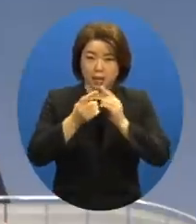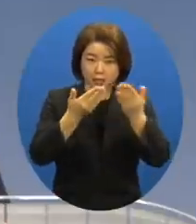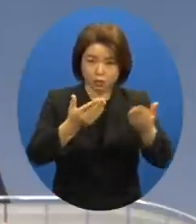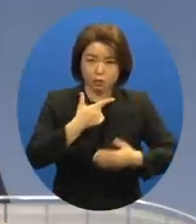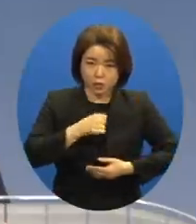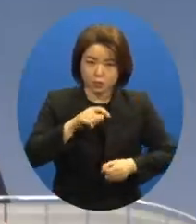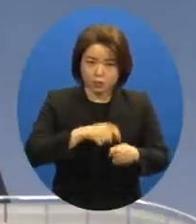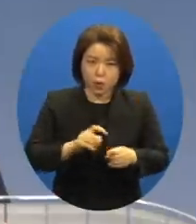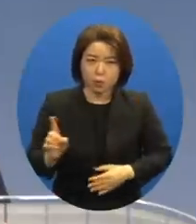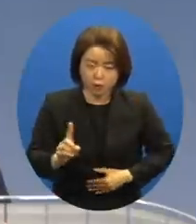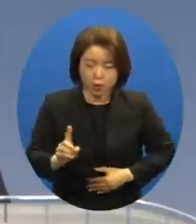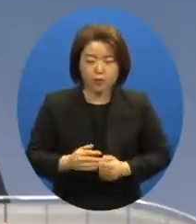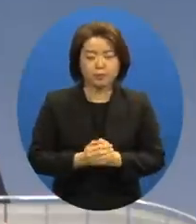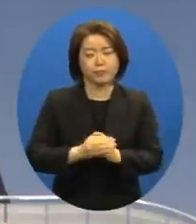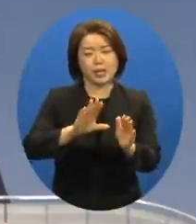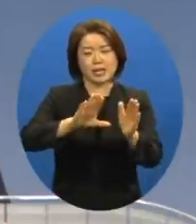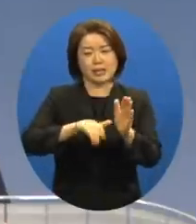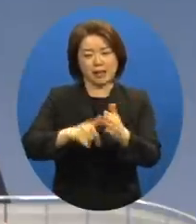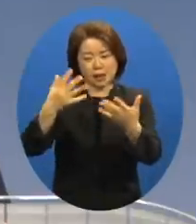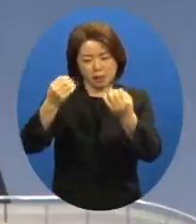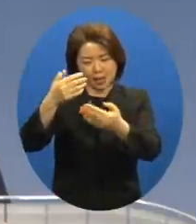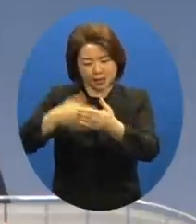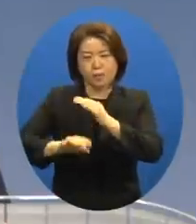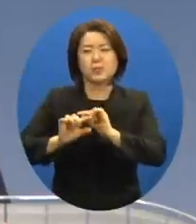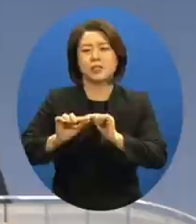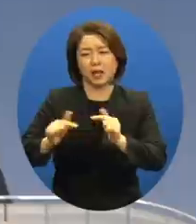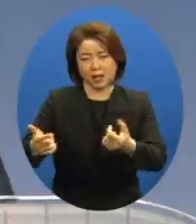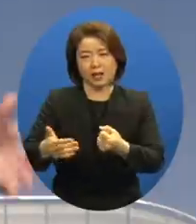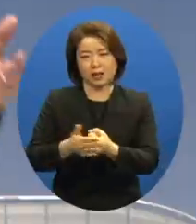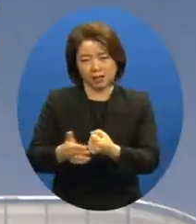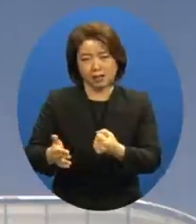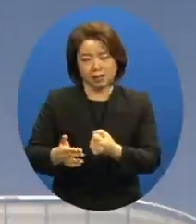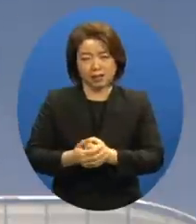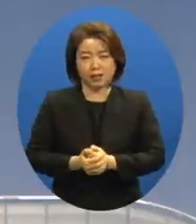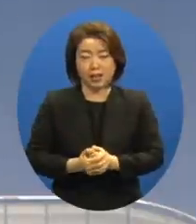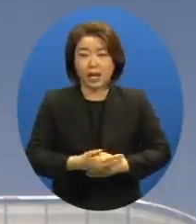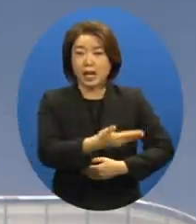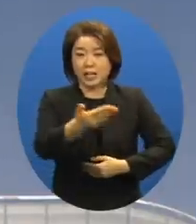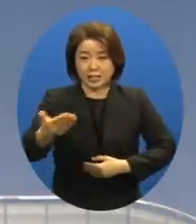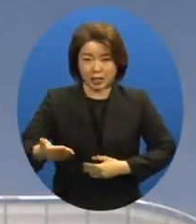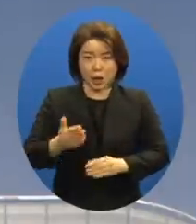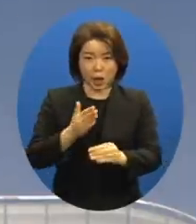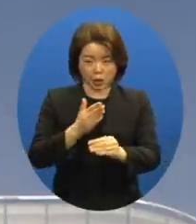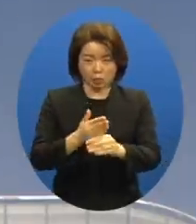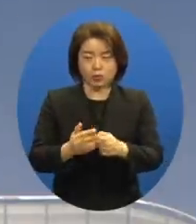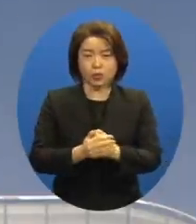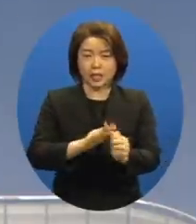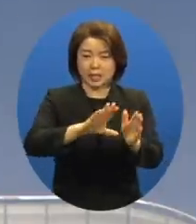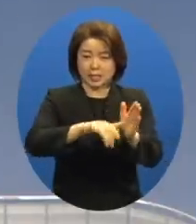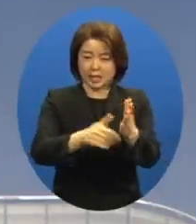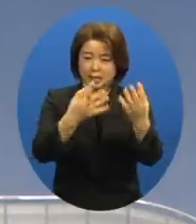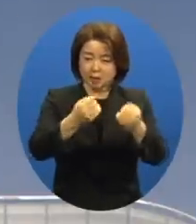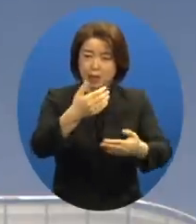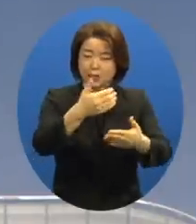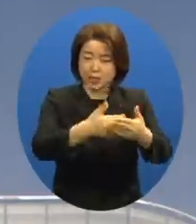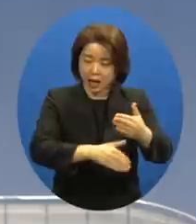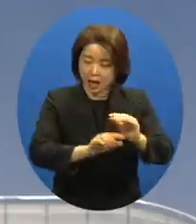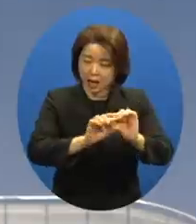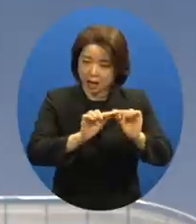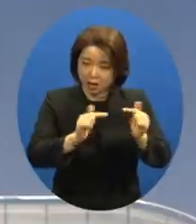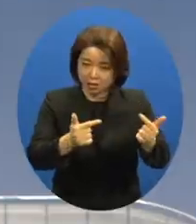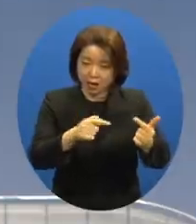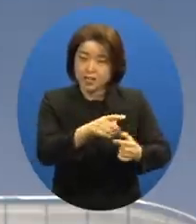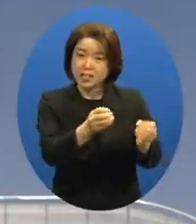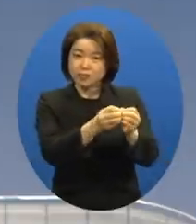때가 얼마 남지 않았으니 여러분 여러분 중에 때가 얼마 남지 않았으리라 는 이